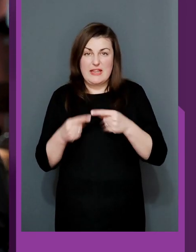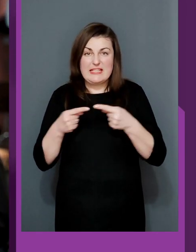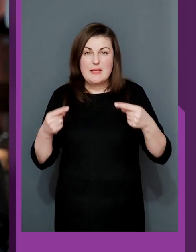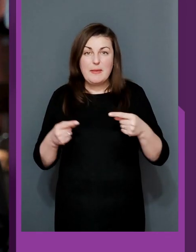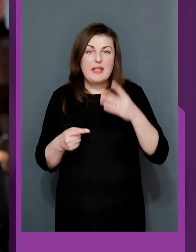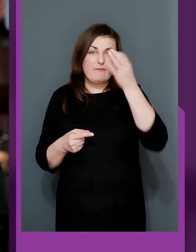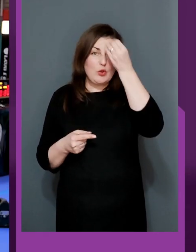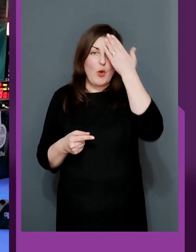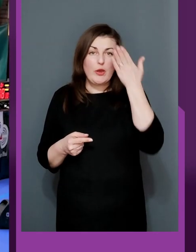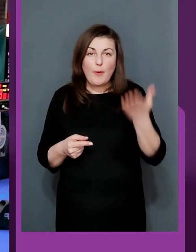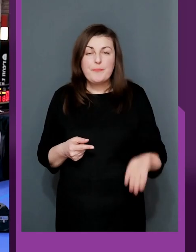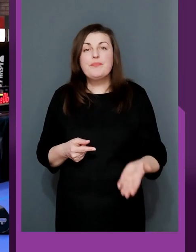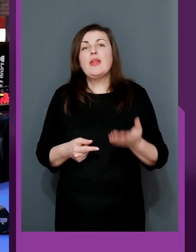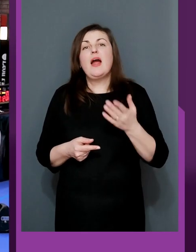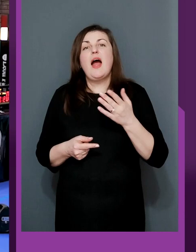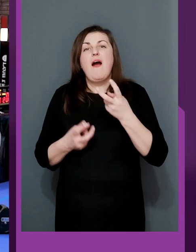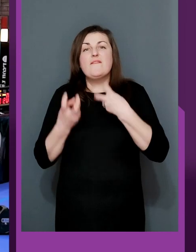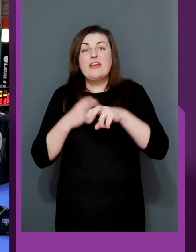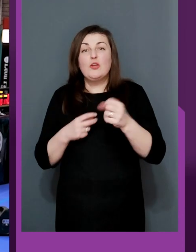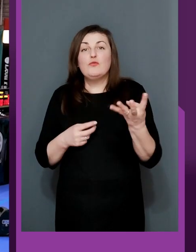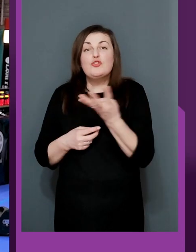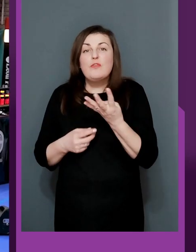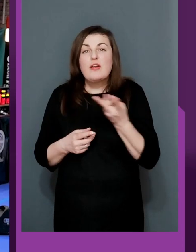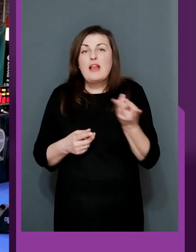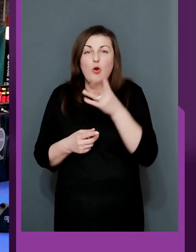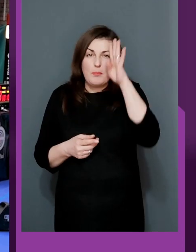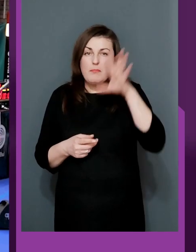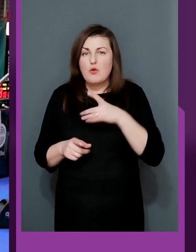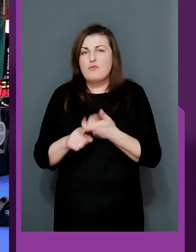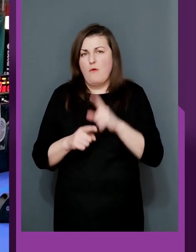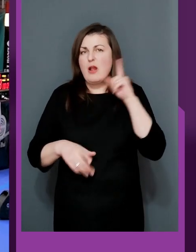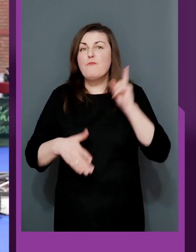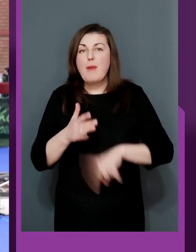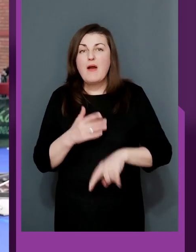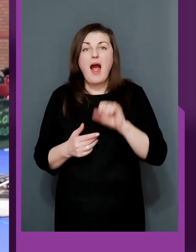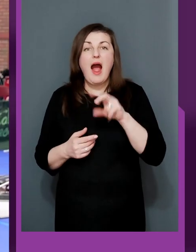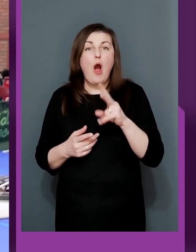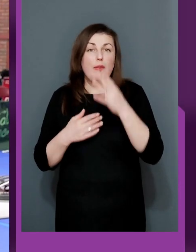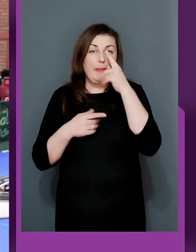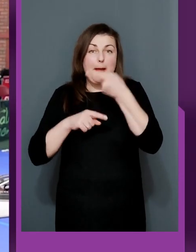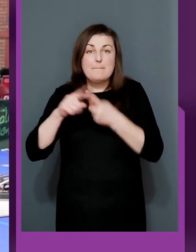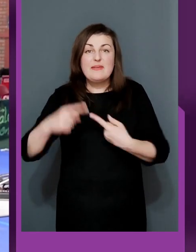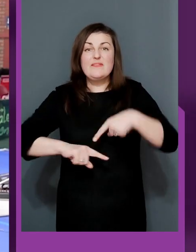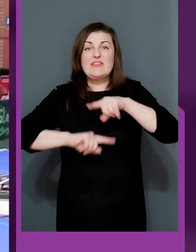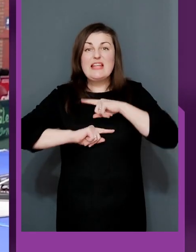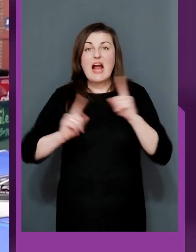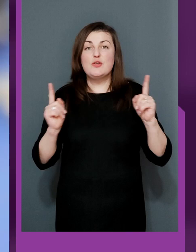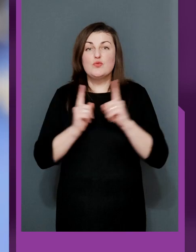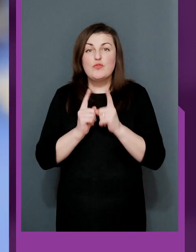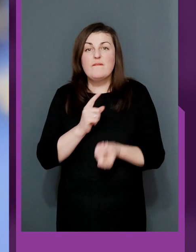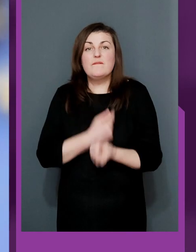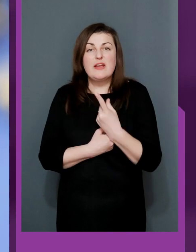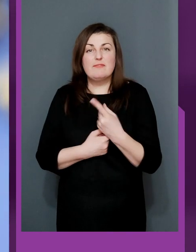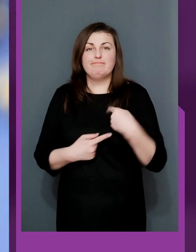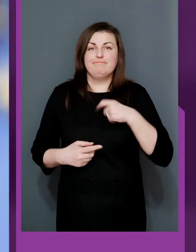дисципліні в Токіо вихід у четвірку для обох хлопців був доволі впевнений А от на півфінальні сутички